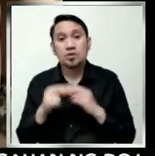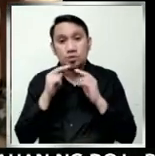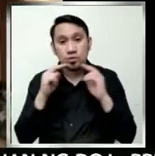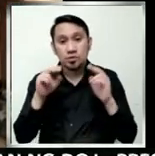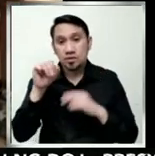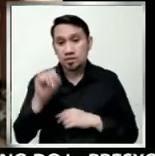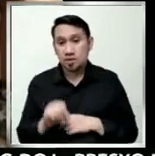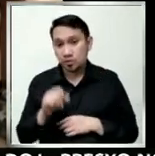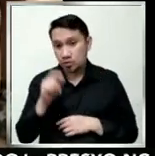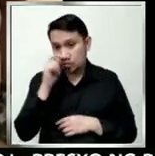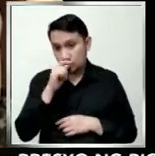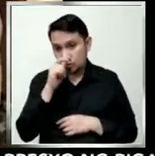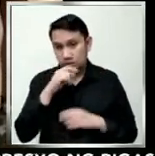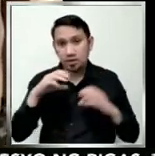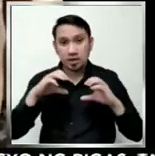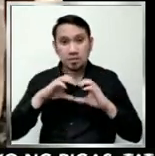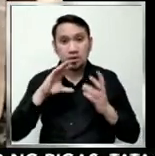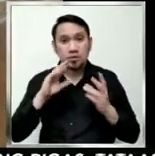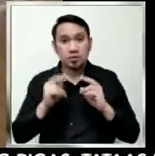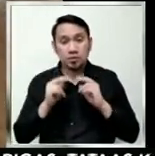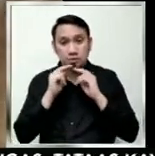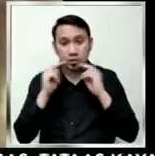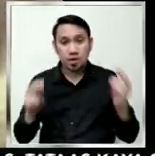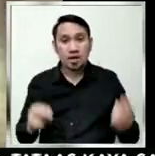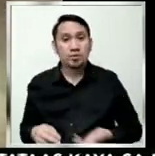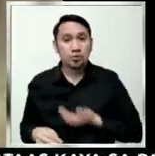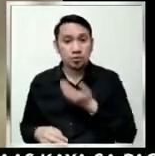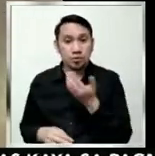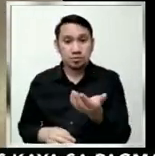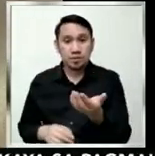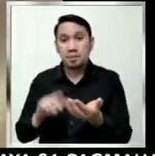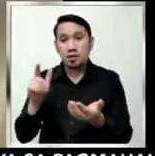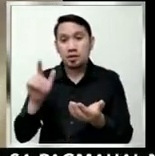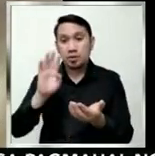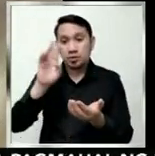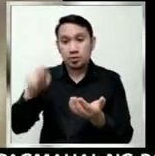Integrated News, ako si Andrew Bernardo, nakatutok 24 oras.